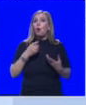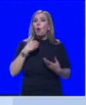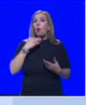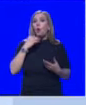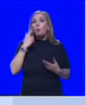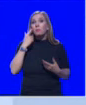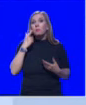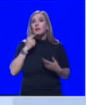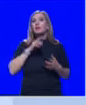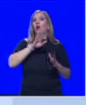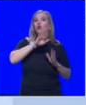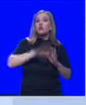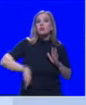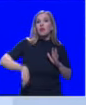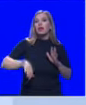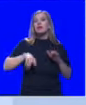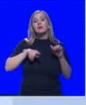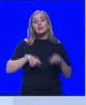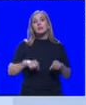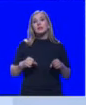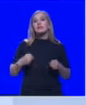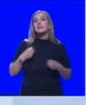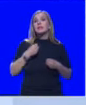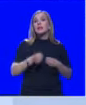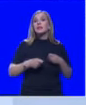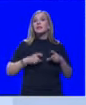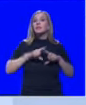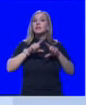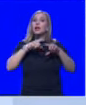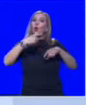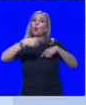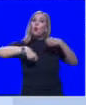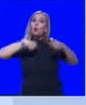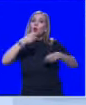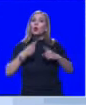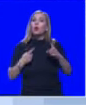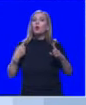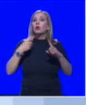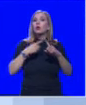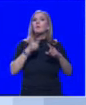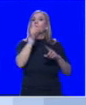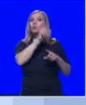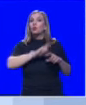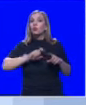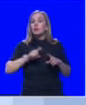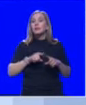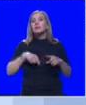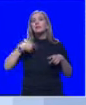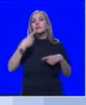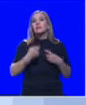опита да бъде съборен, да се тръгне с колело към луната. Лови последваха едни тежки